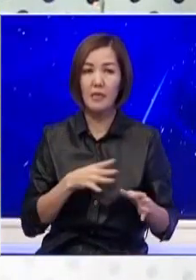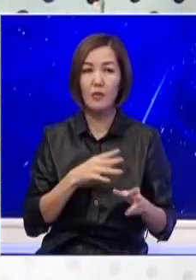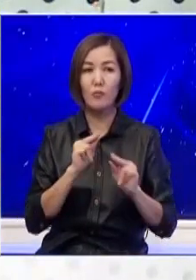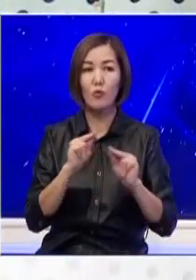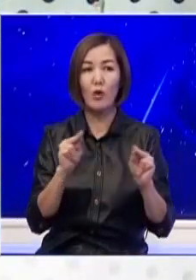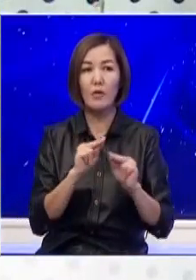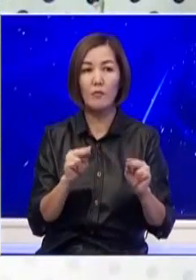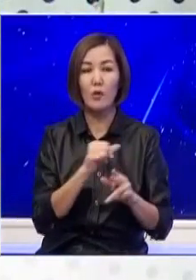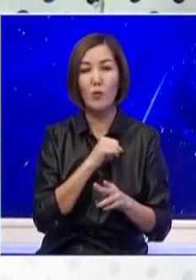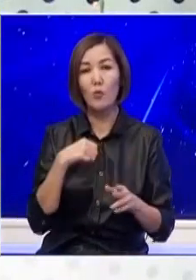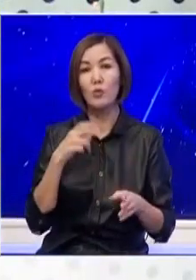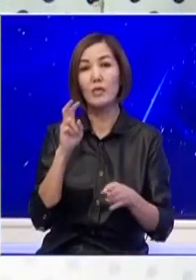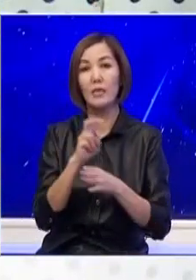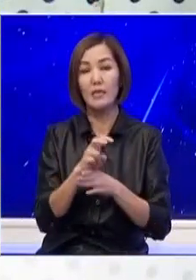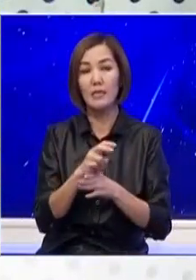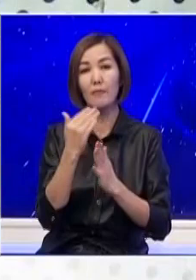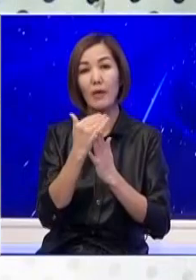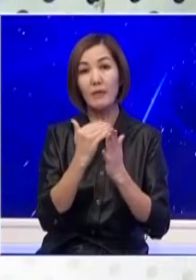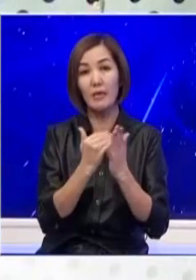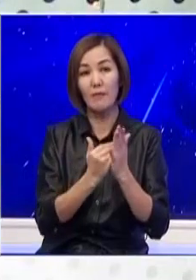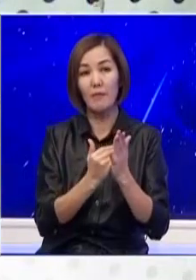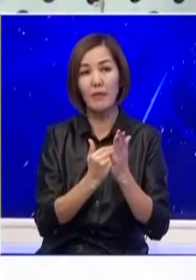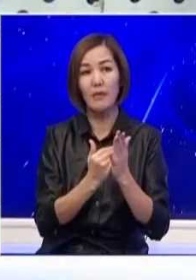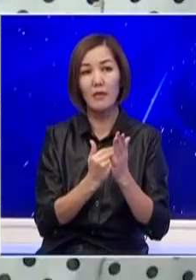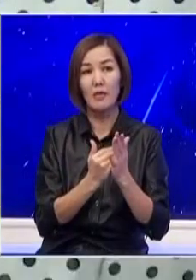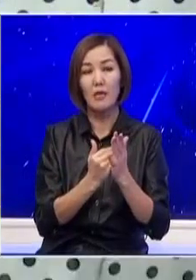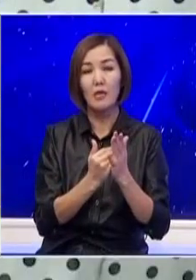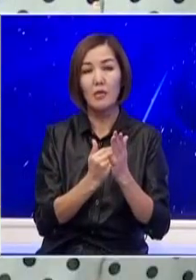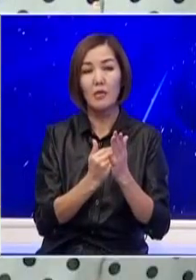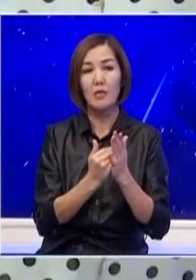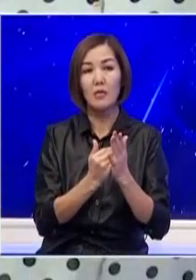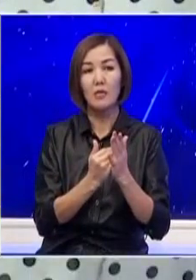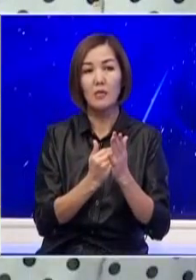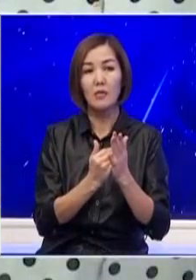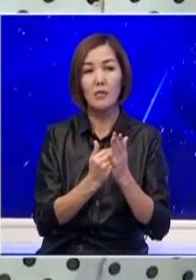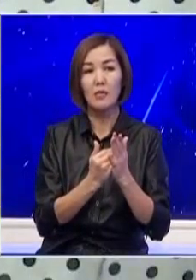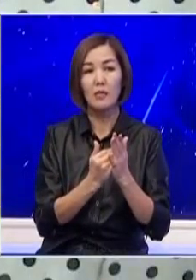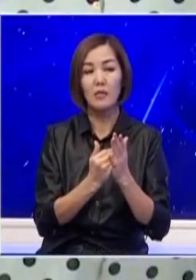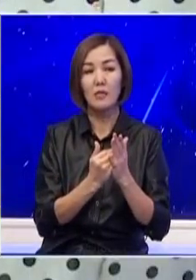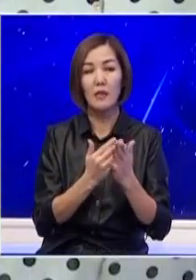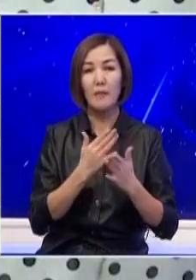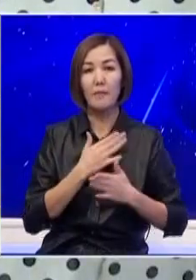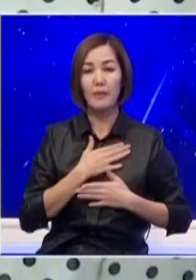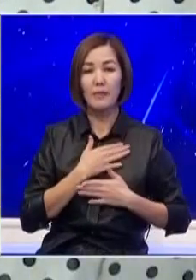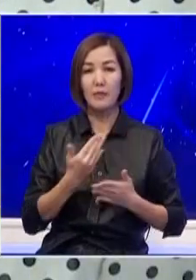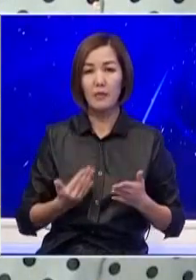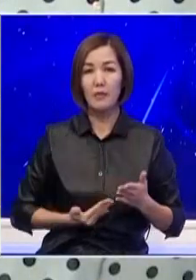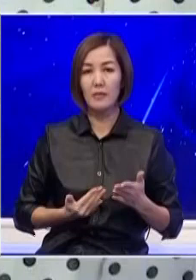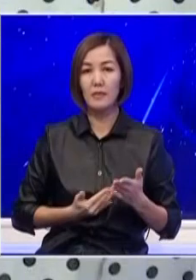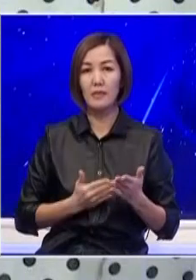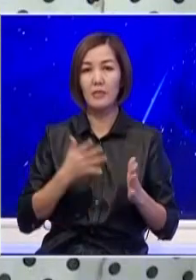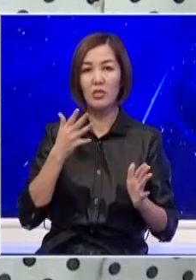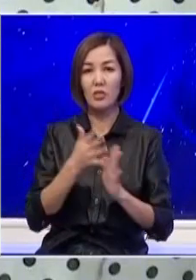өз сөзінде келетін болса, бағдарлама мен направление мен болсын. Немен келетін болса, біз коммуналдық